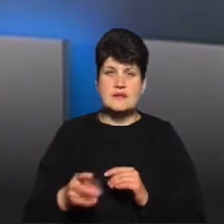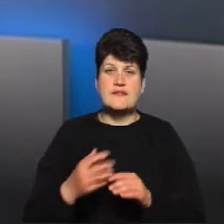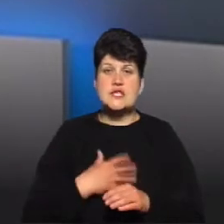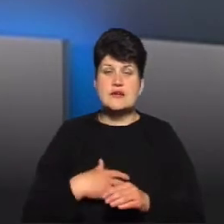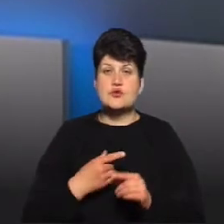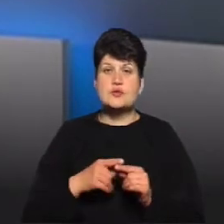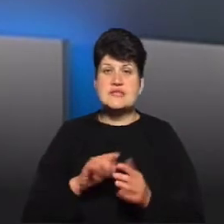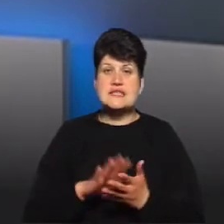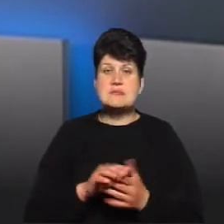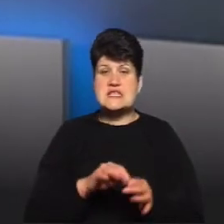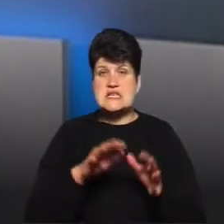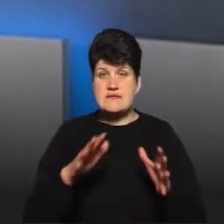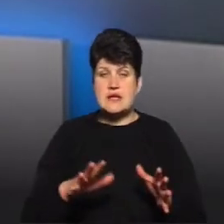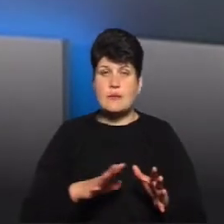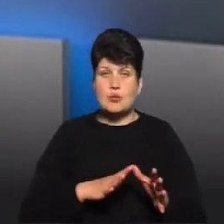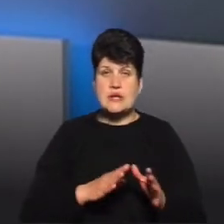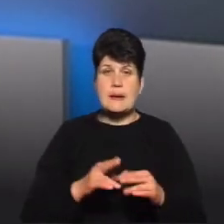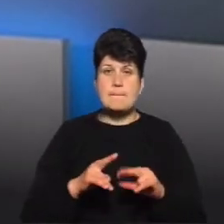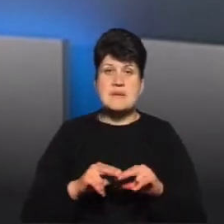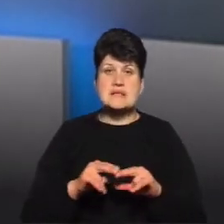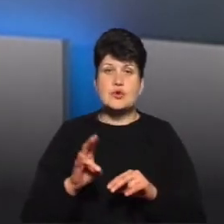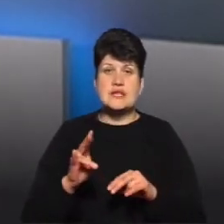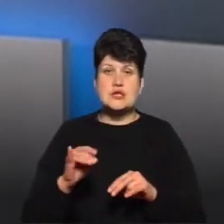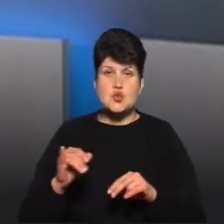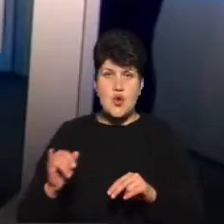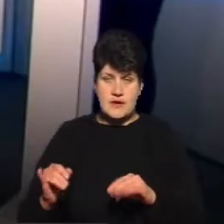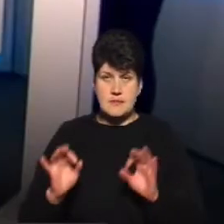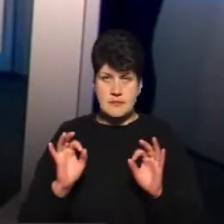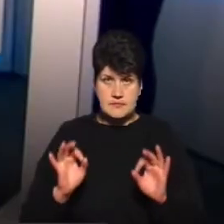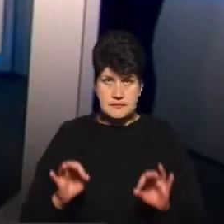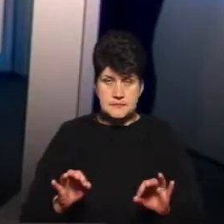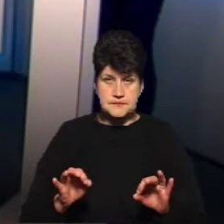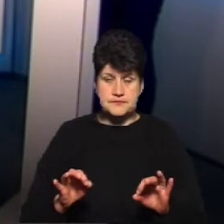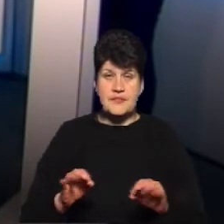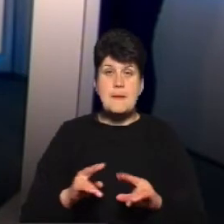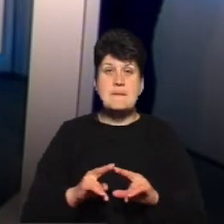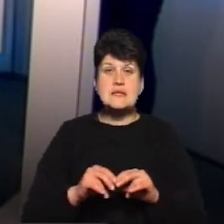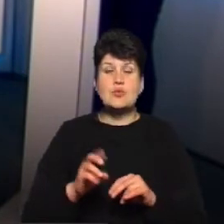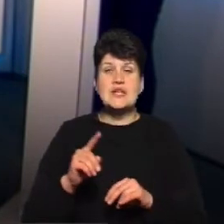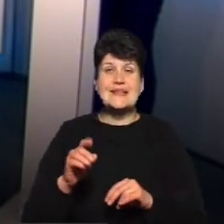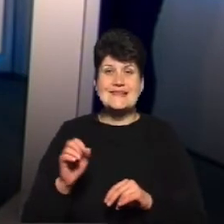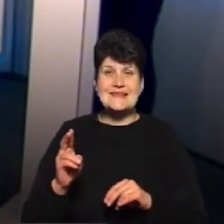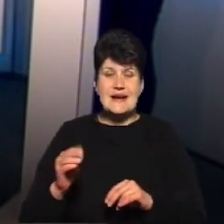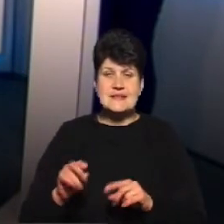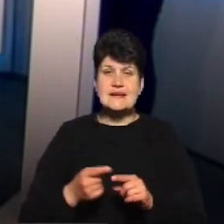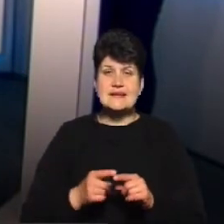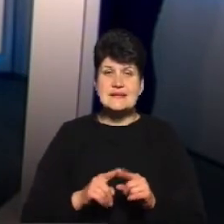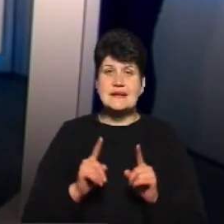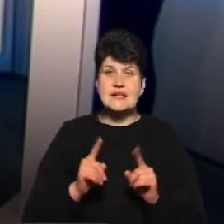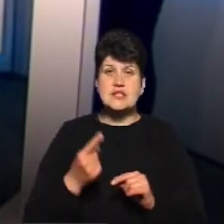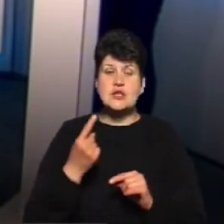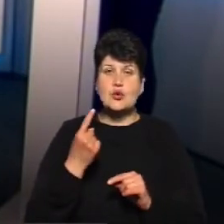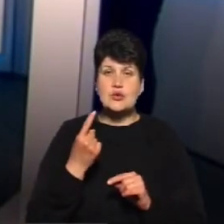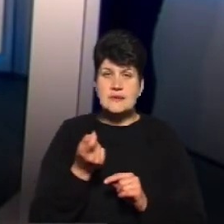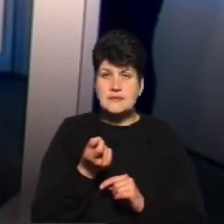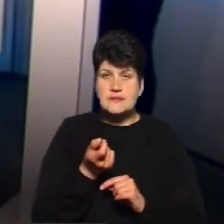були паспортизовані, правильно? Чому це важливо? Можливо, ну, паспортизація – це тільки один і то невеличкий крок,